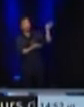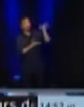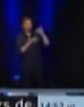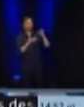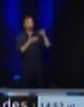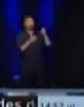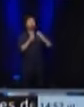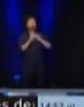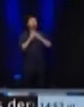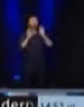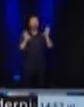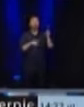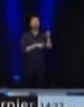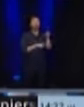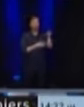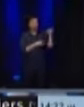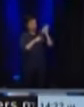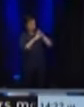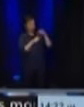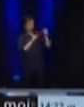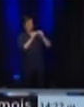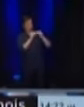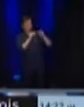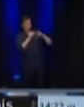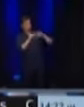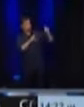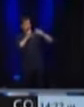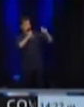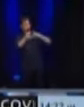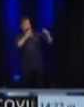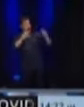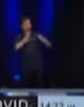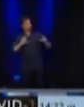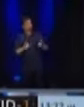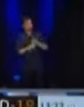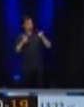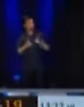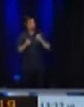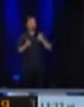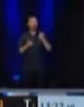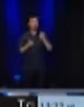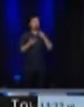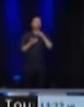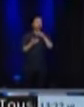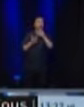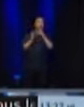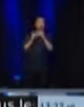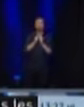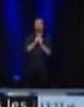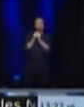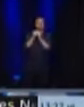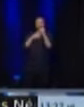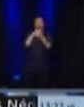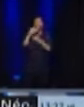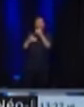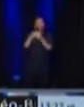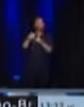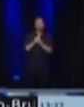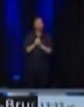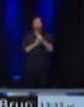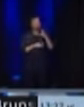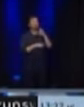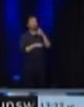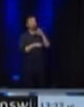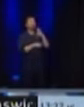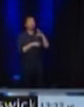Moderna qu'on s'est fait confirmer dans les dernières heures. Alors, tout ça, on essaye d'en tenir compte le plus rapidement possible. Puis, je dois dire que Clic